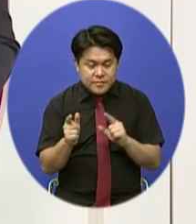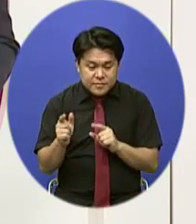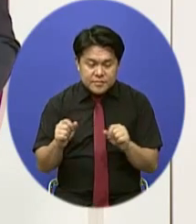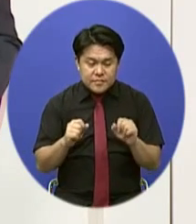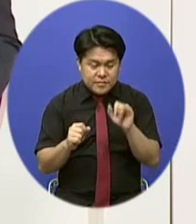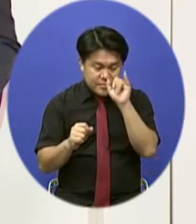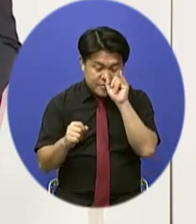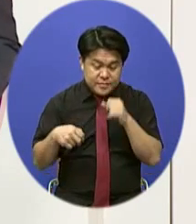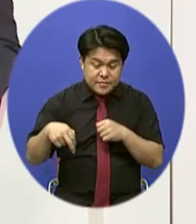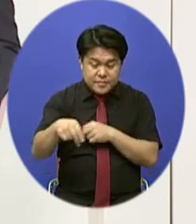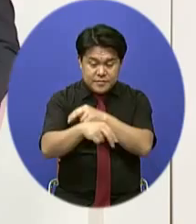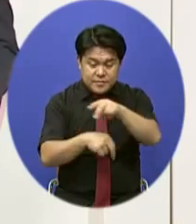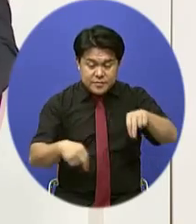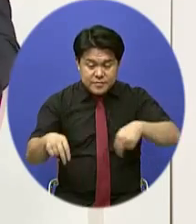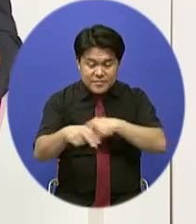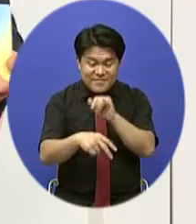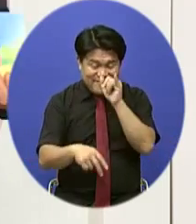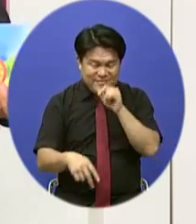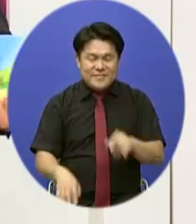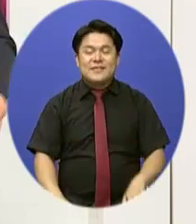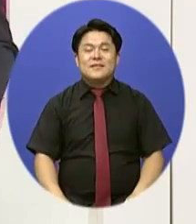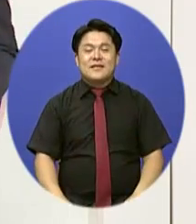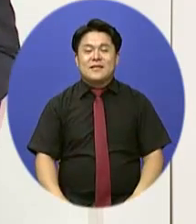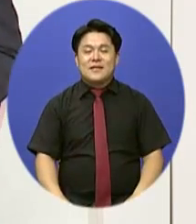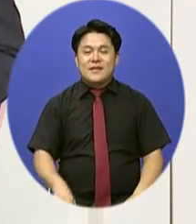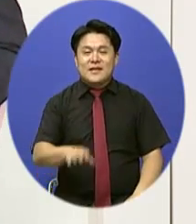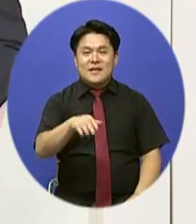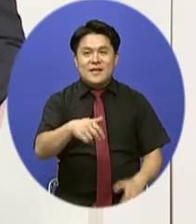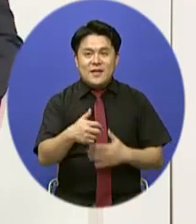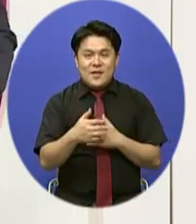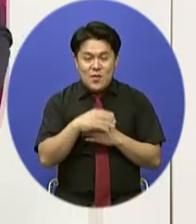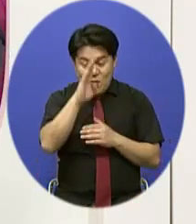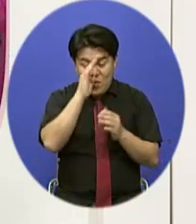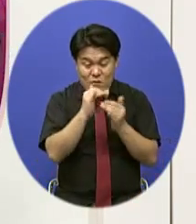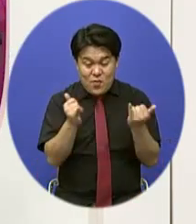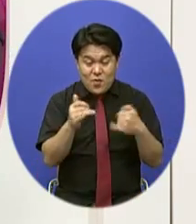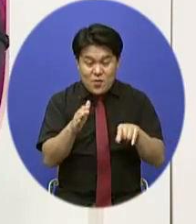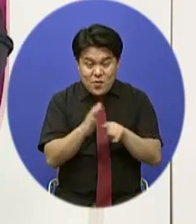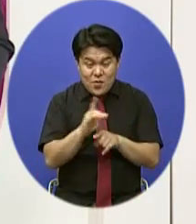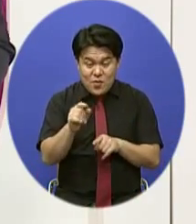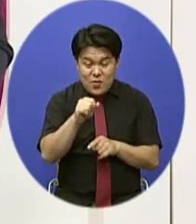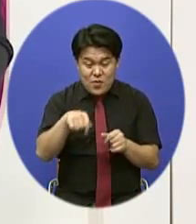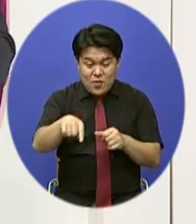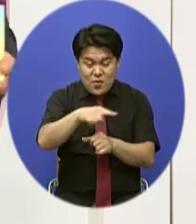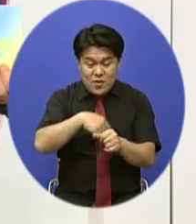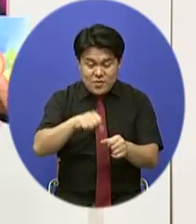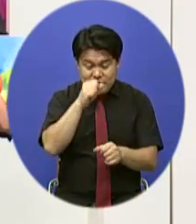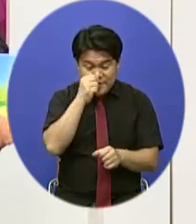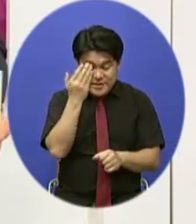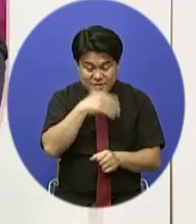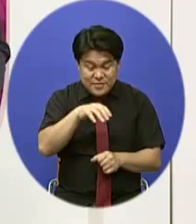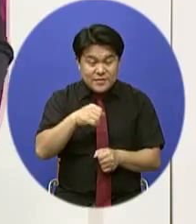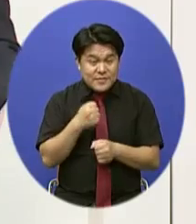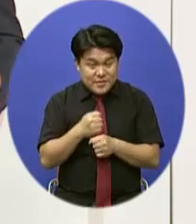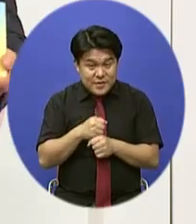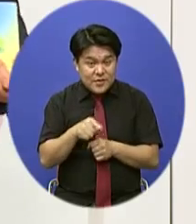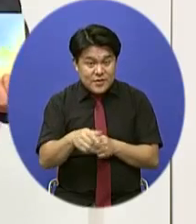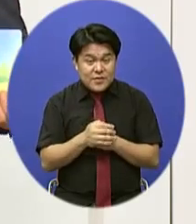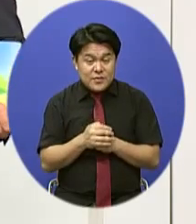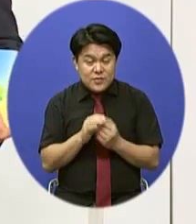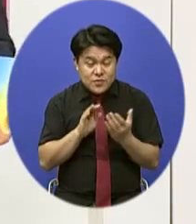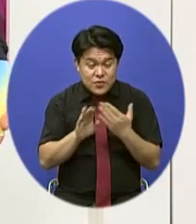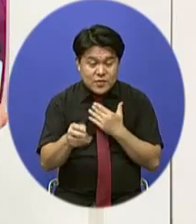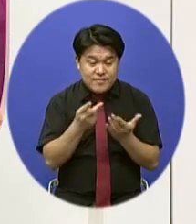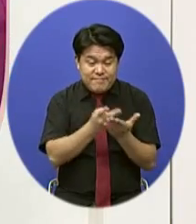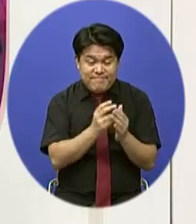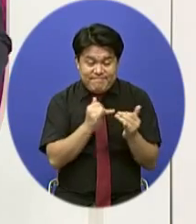산책도 하시고 이런 거죠. 네. 그러니까 이게 병원 환자분들을 위해서 네, 네. 좋은 네, 환경에서 진료도 네, 받으시면서 입원 환자를